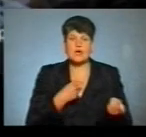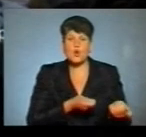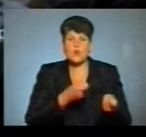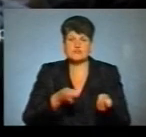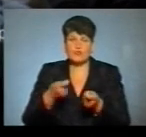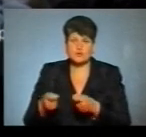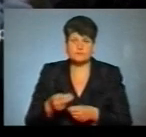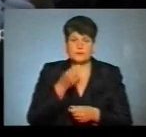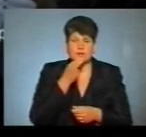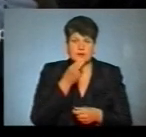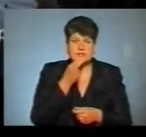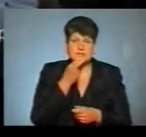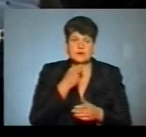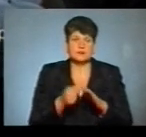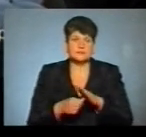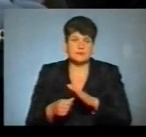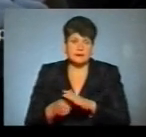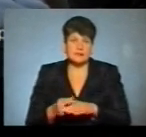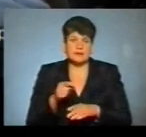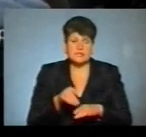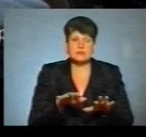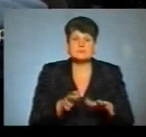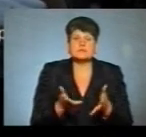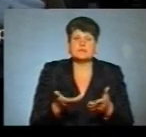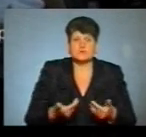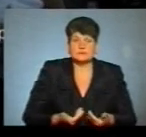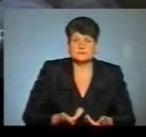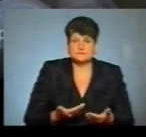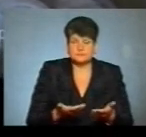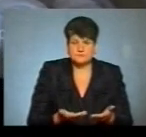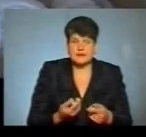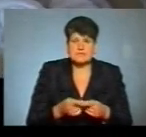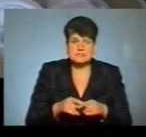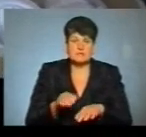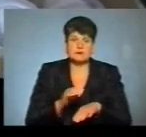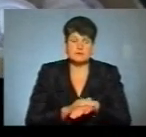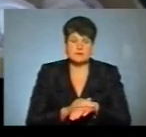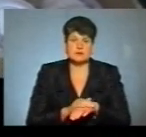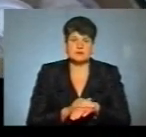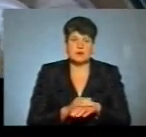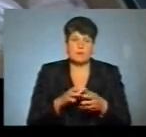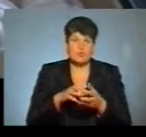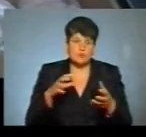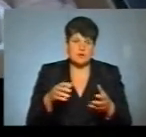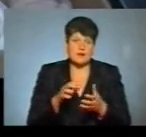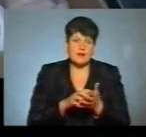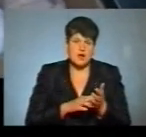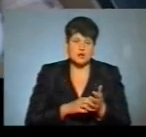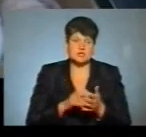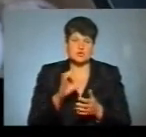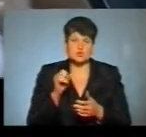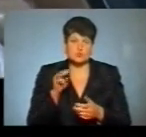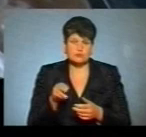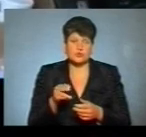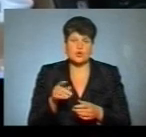Розвозимо обід безхатченкам на їхнє місце, там, де вони знаходяться. Це безпосередньо булка, каша, суп щавевий